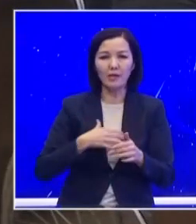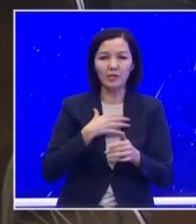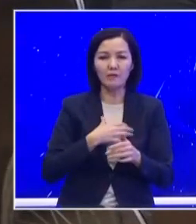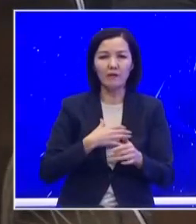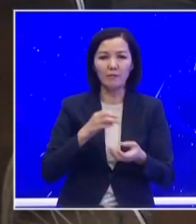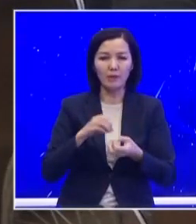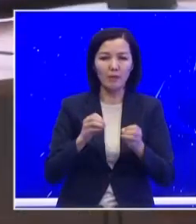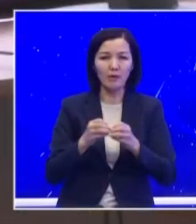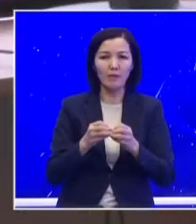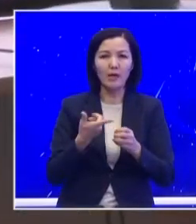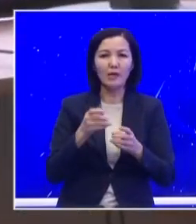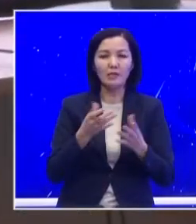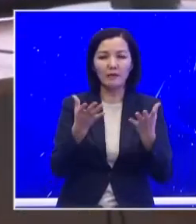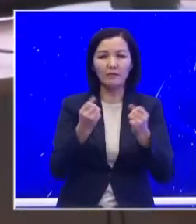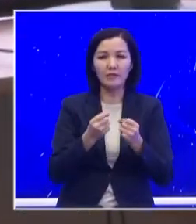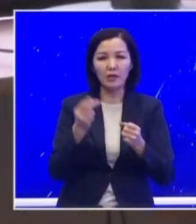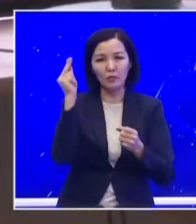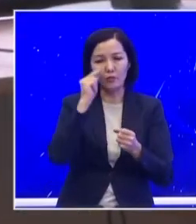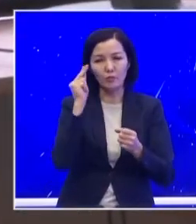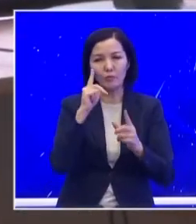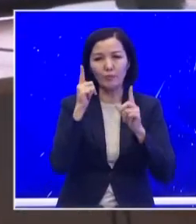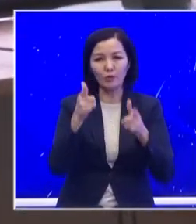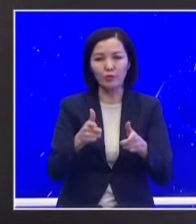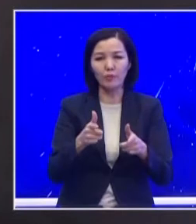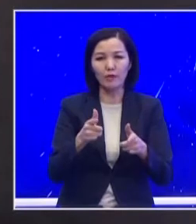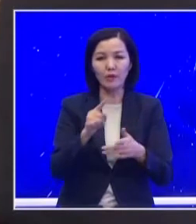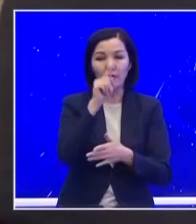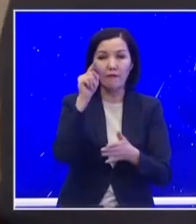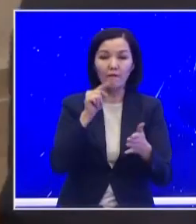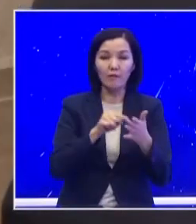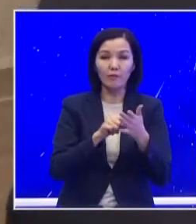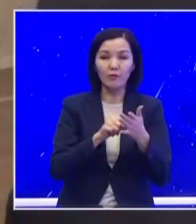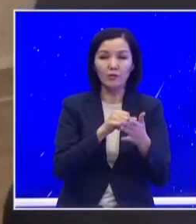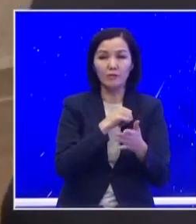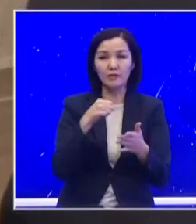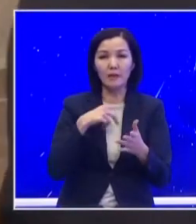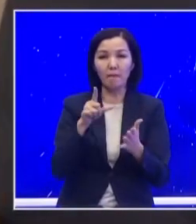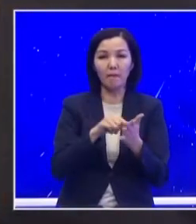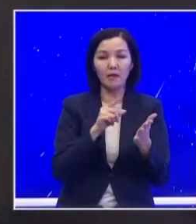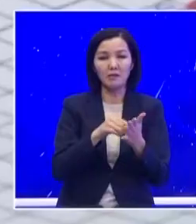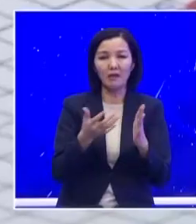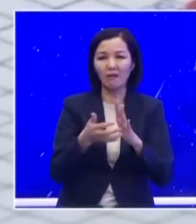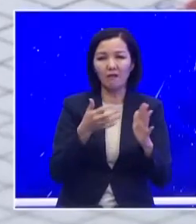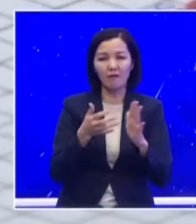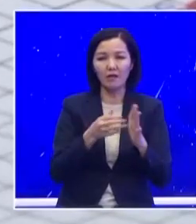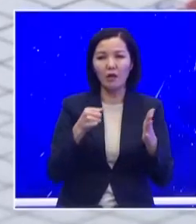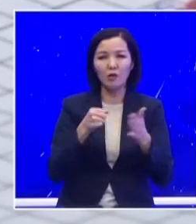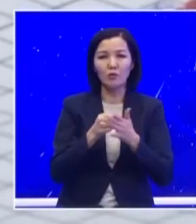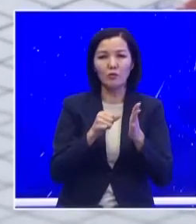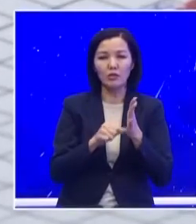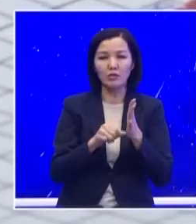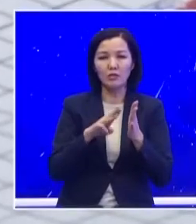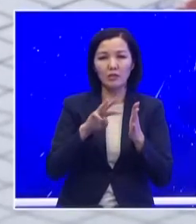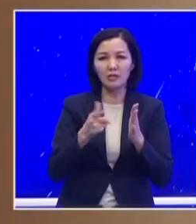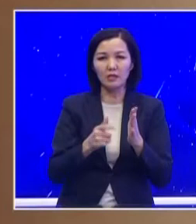головная боль. Где взять деньги на обучение в университете? Будешь задаваться подобным вопросом, если твоя пенсия не дотягивает до 60 тысяч тенге. За